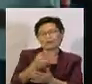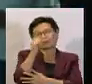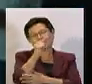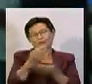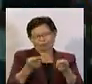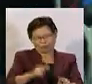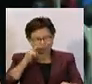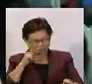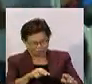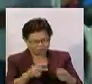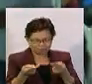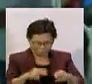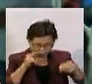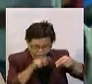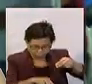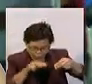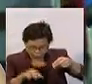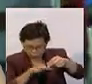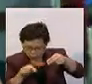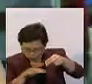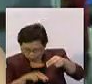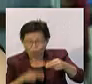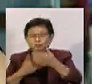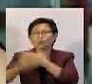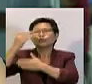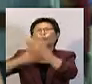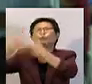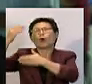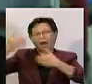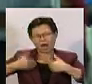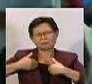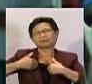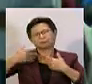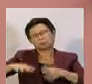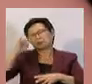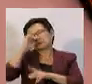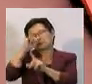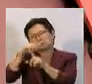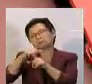lihat dulu lah sebab memang banyak yang kena kan. Dulu-dulu memang ada terkena lah.